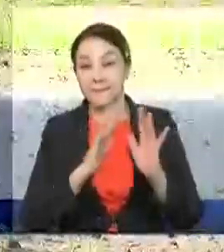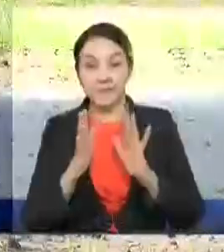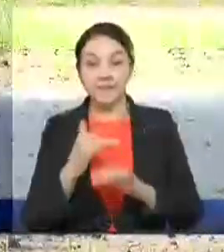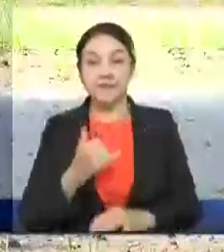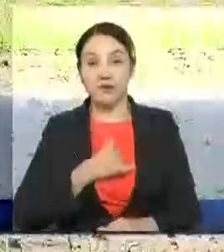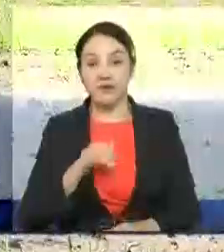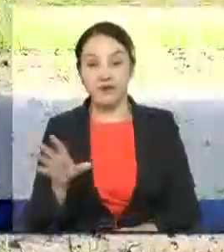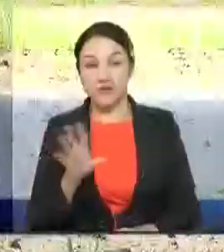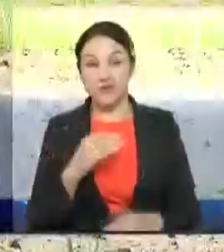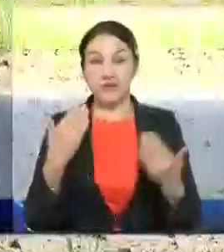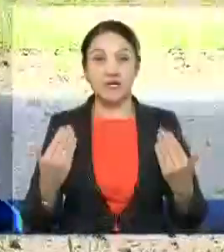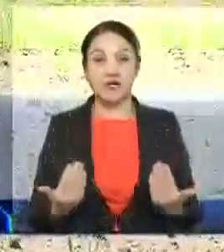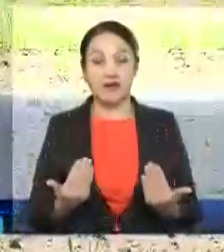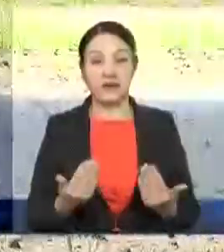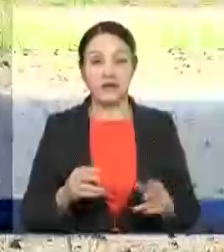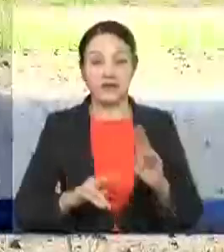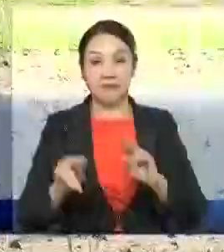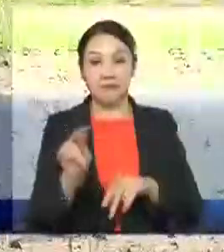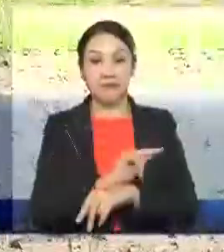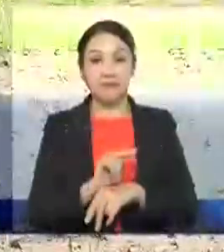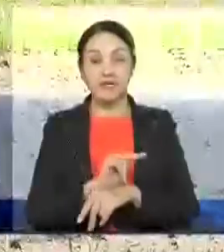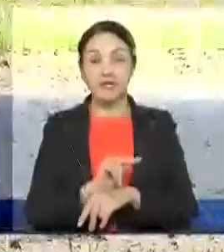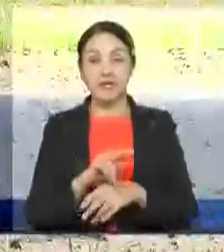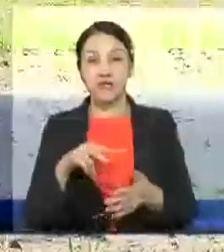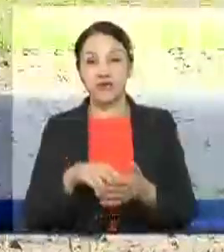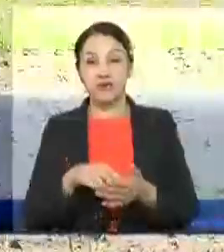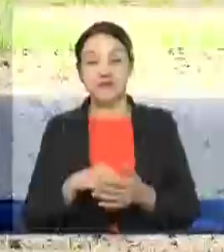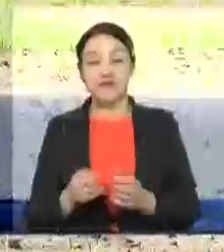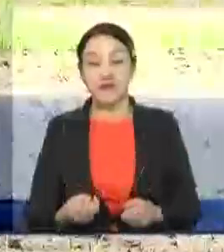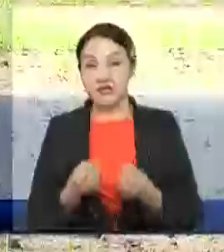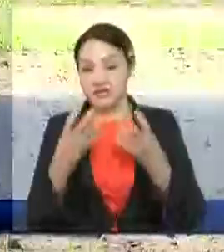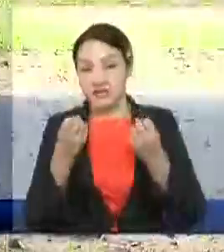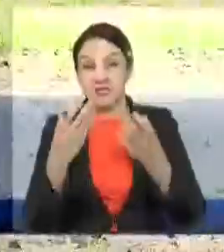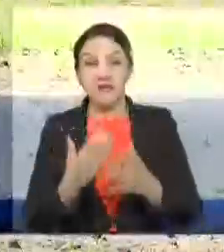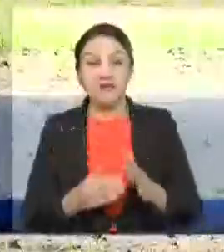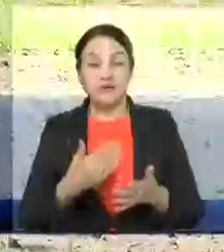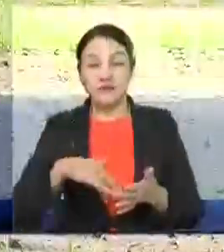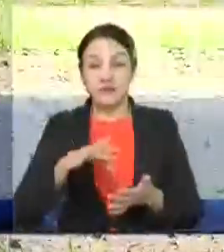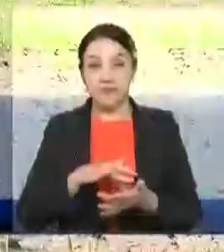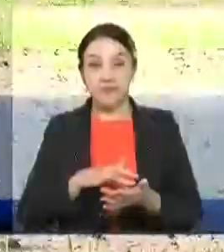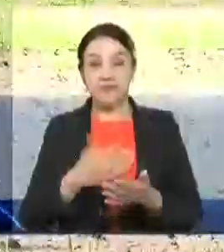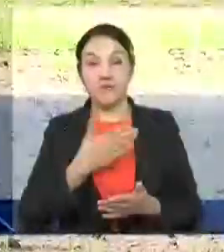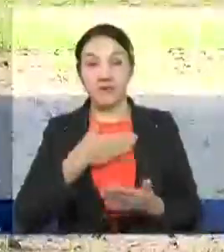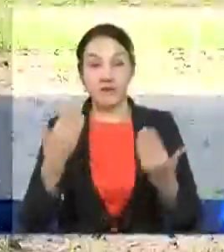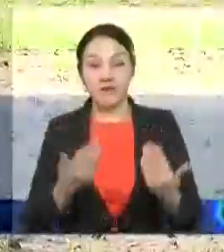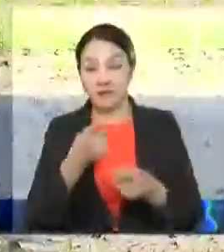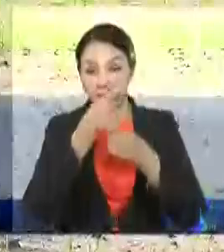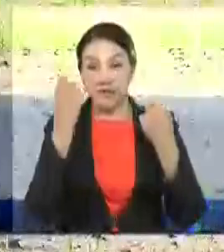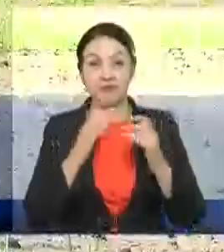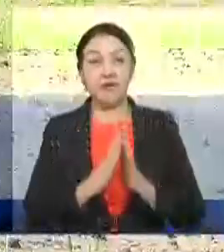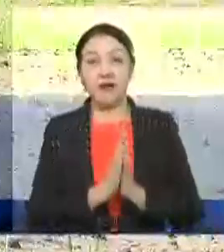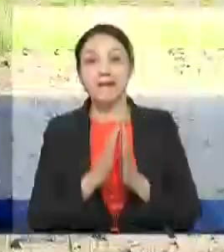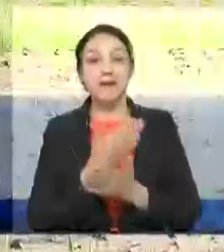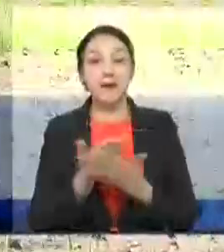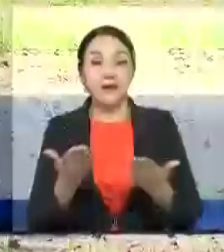У нас сейчас вот, получается, на реконструкции стоят вот эти фонтаны наши тоже в городе. Мы сейчас информацию запросим